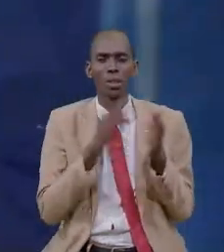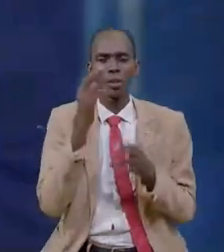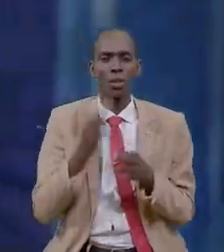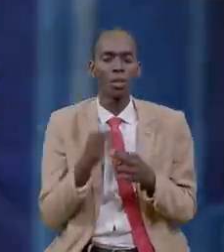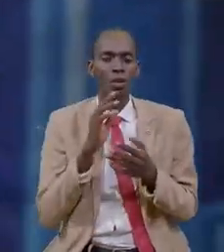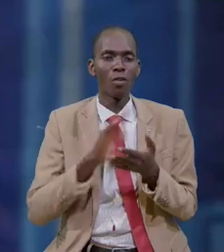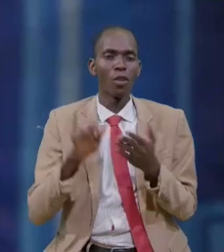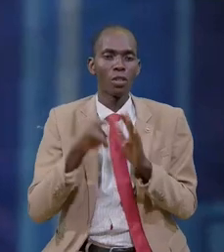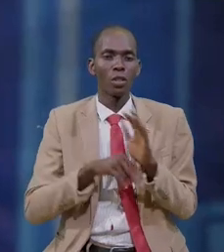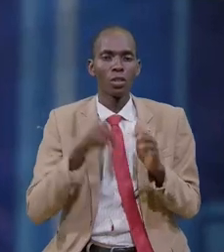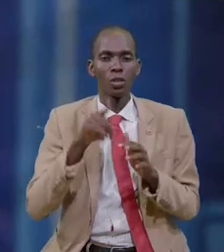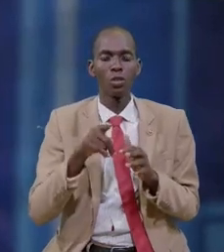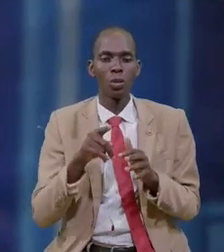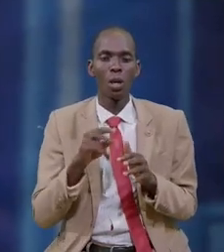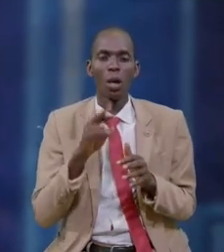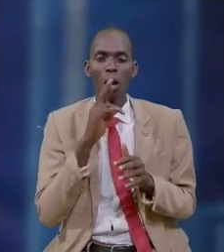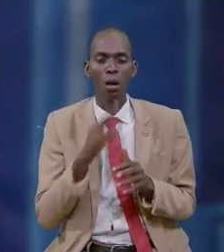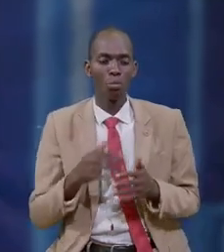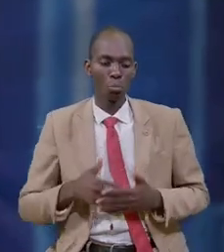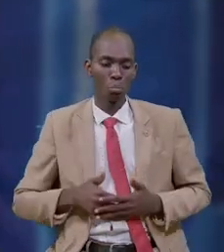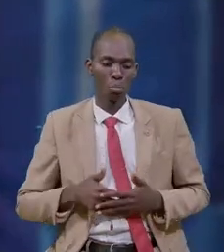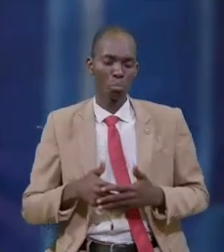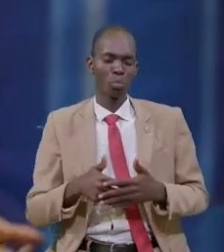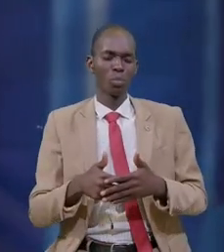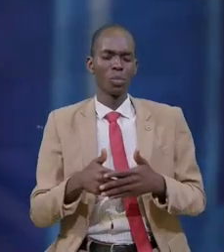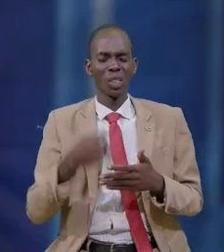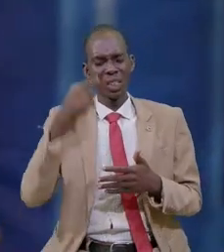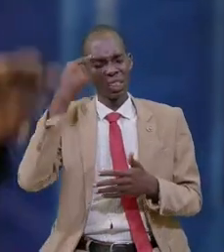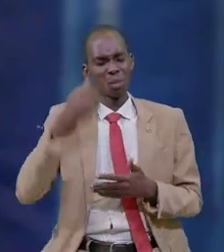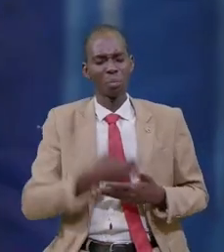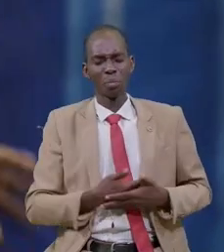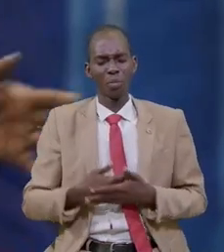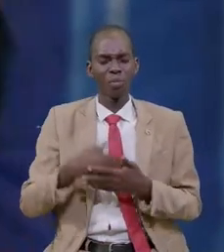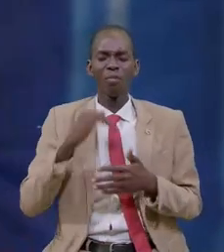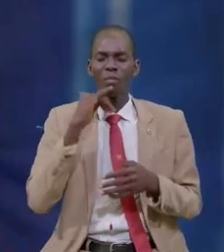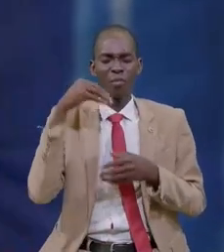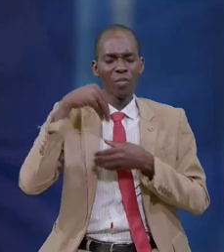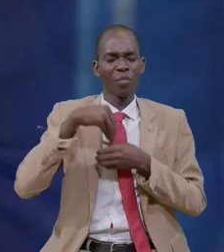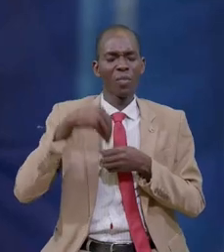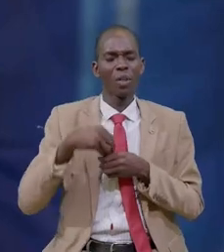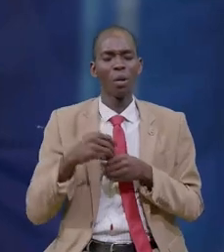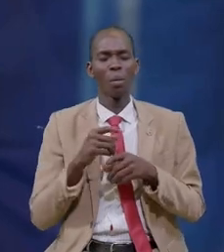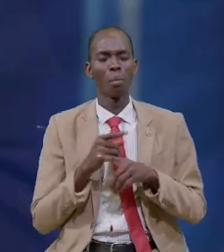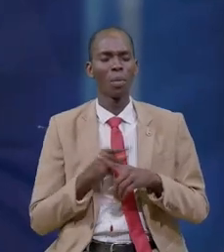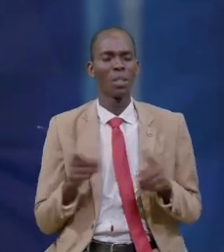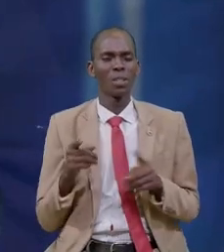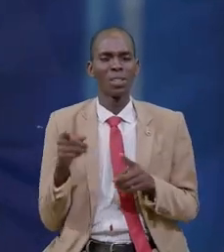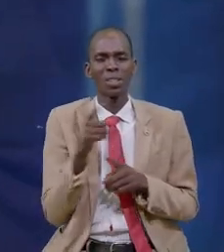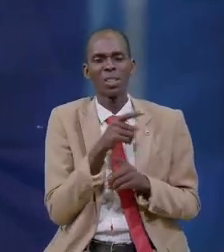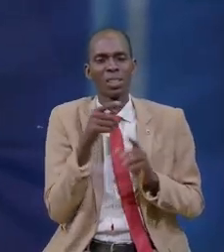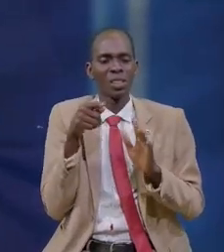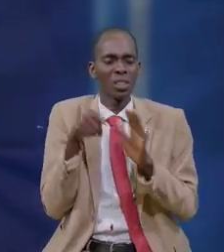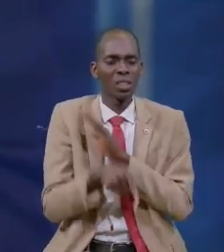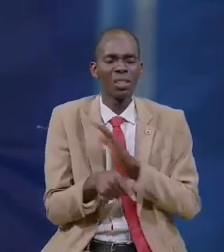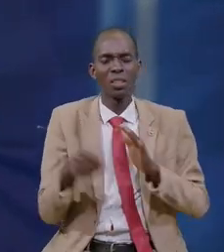Le pardon, tu as un fardeau pesant comme une pierre sur ton cœur, la culpabilité, la condamnation.